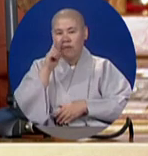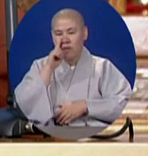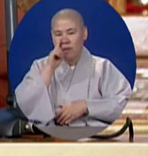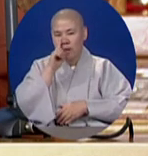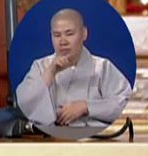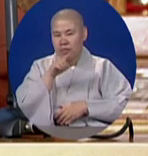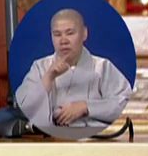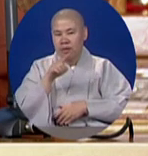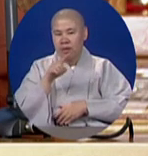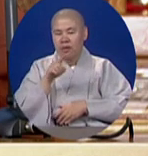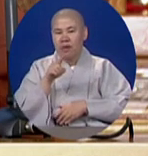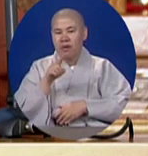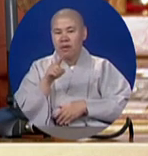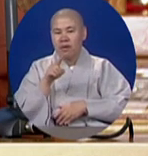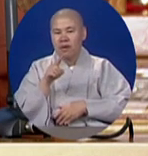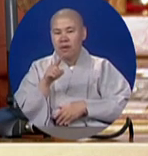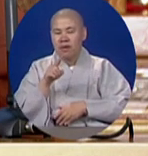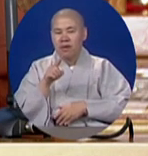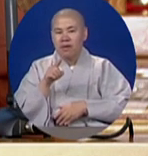나쁘다.